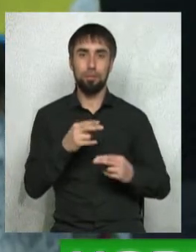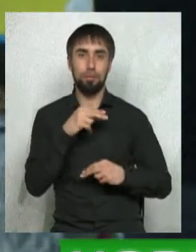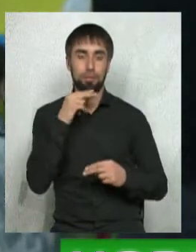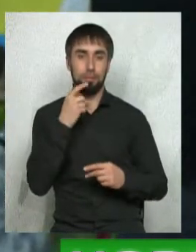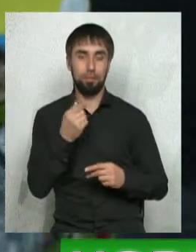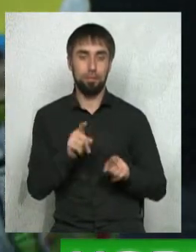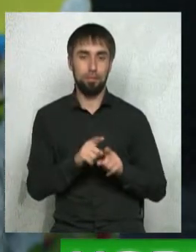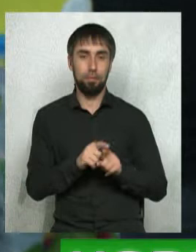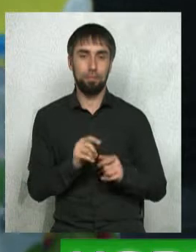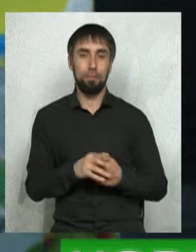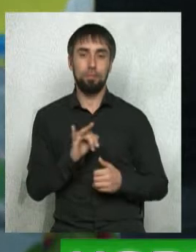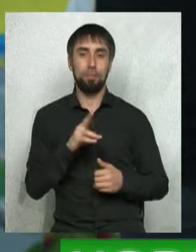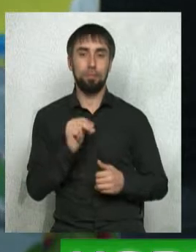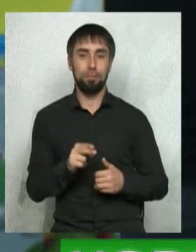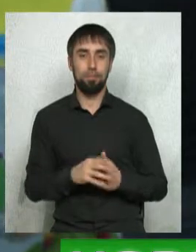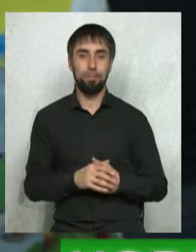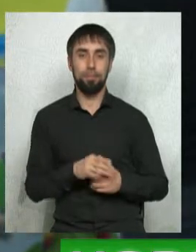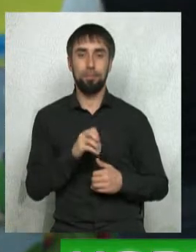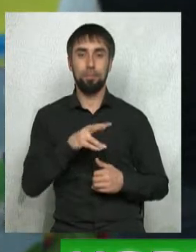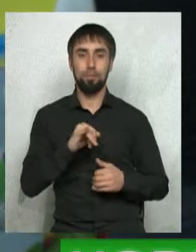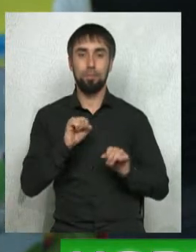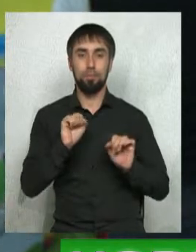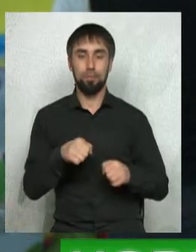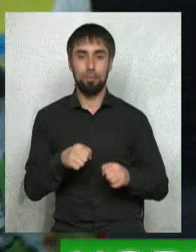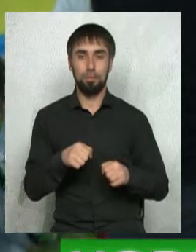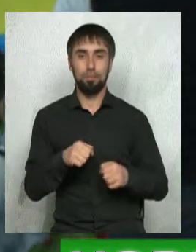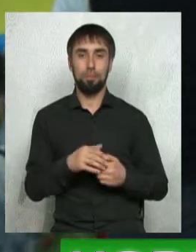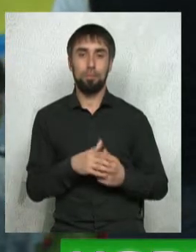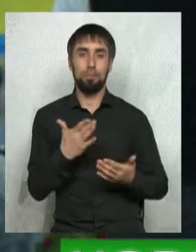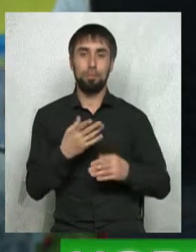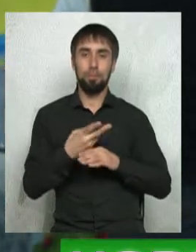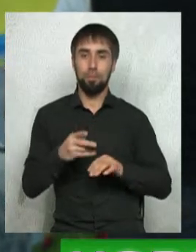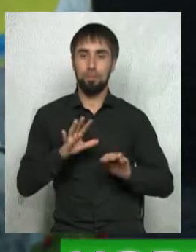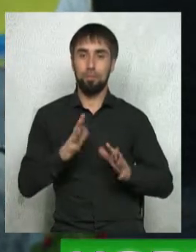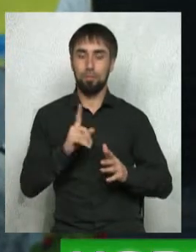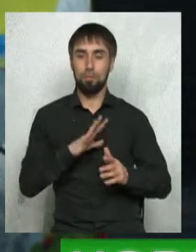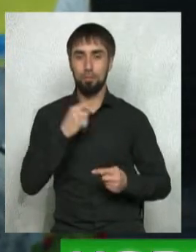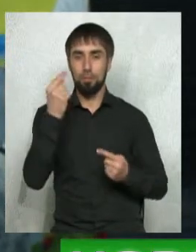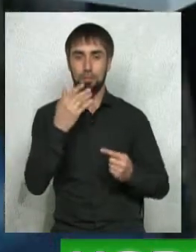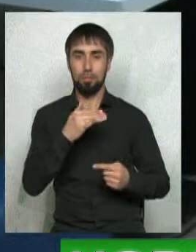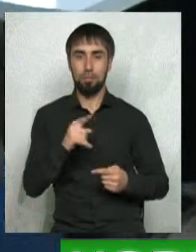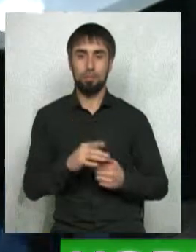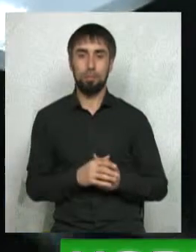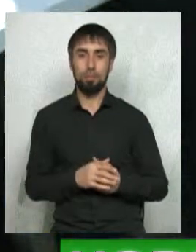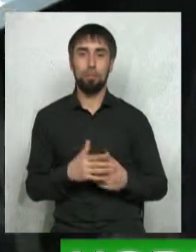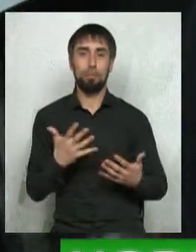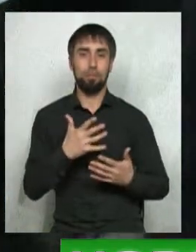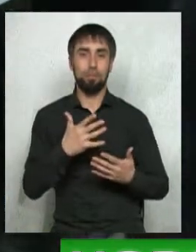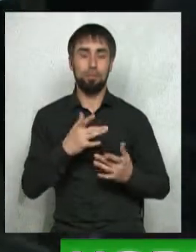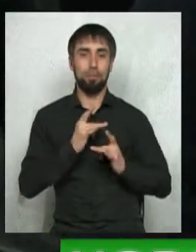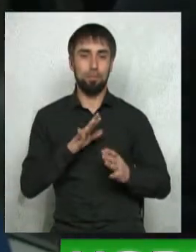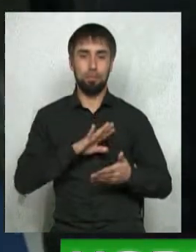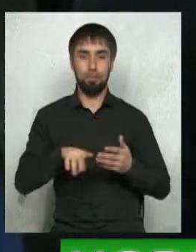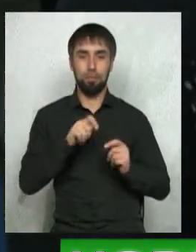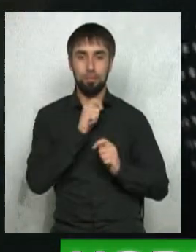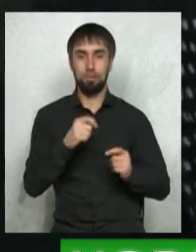ребенком он занимается, и что да как ему может или, например, навредить психологически или же физически. Какой праздник без